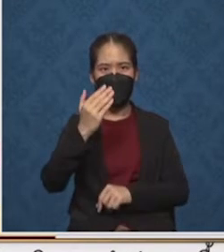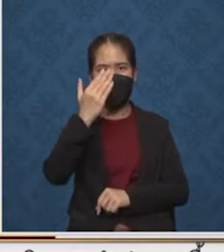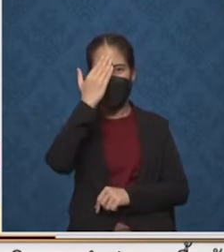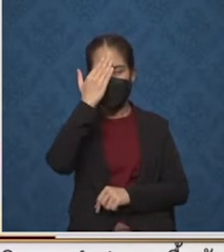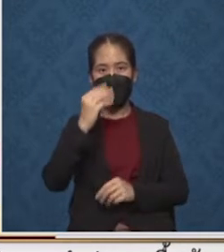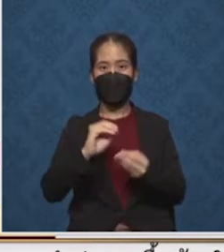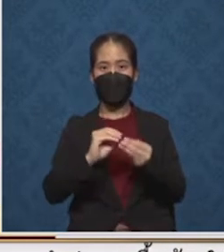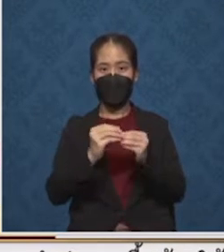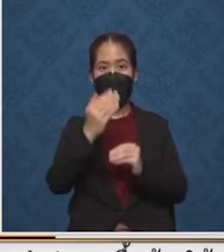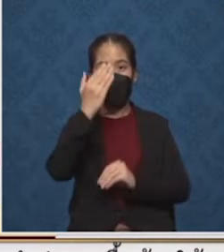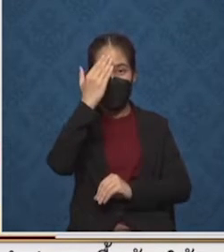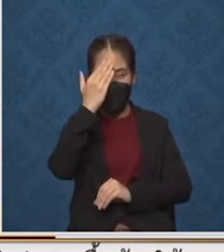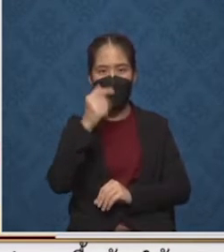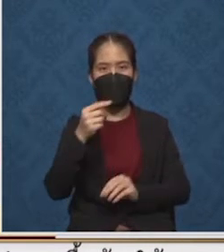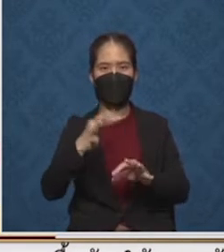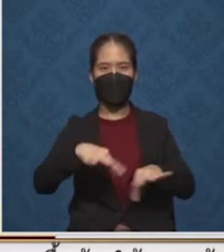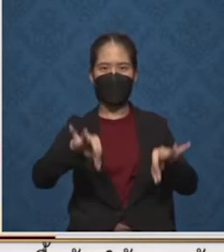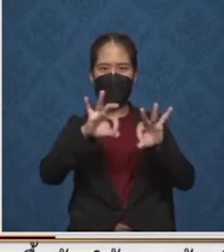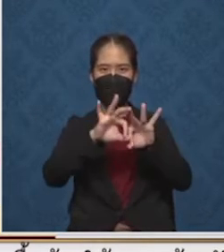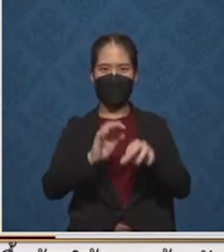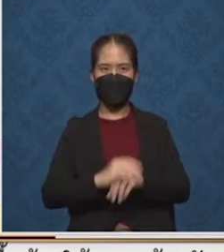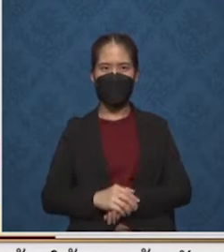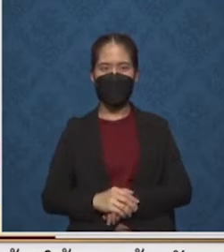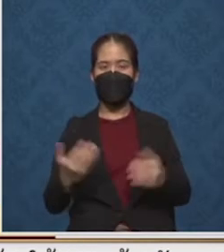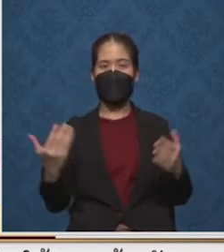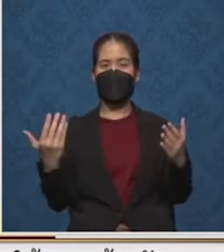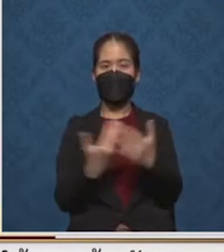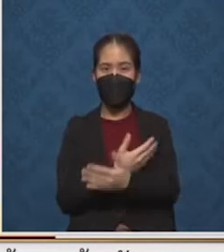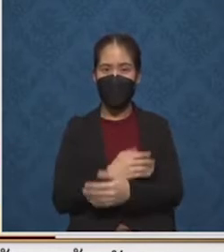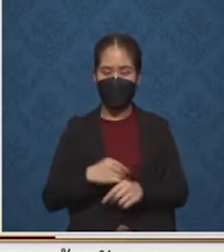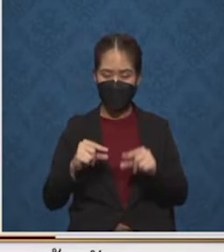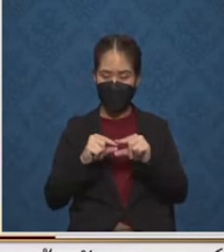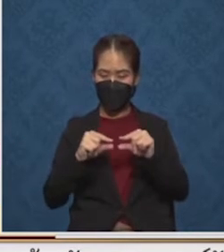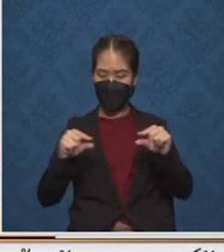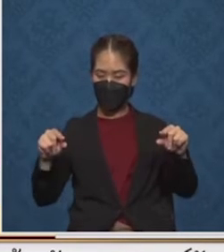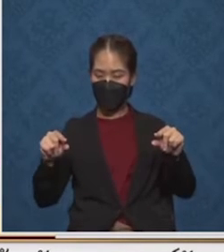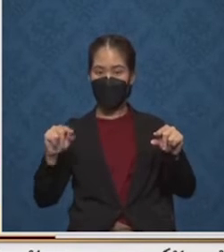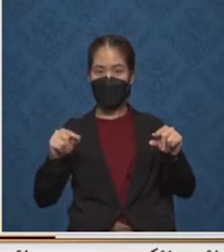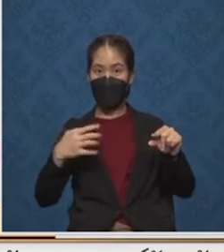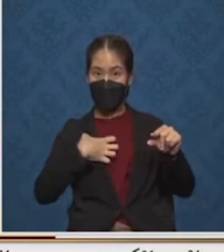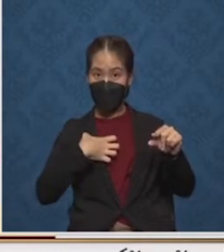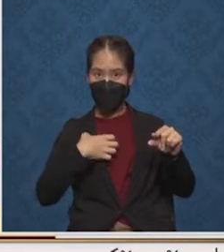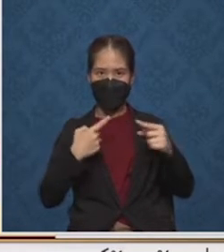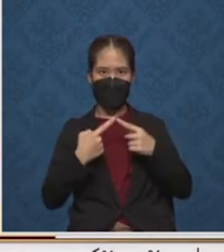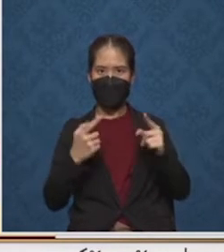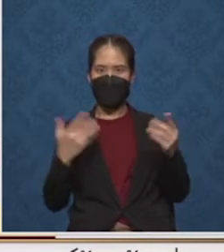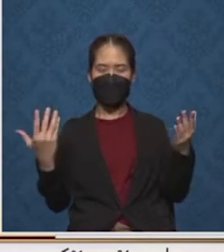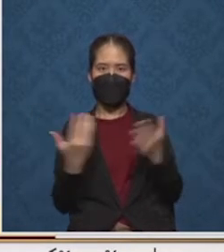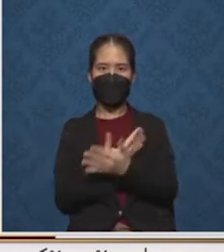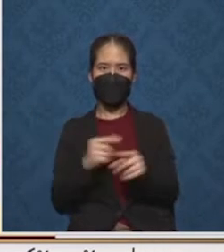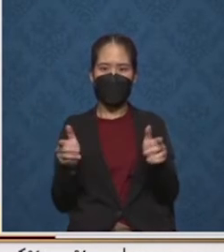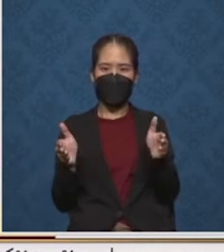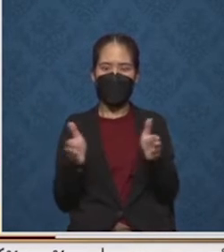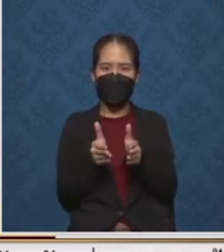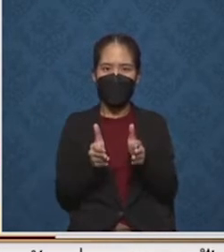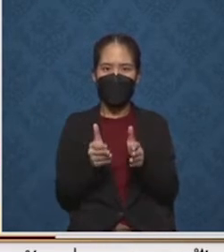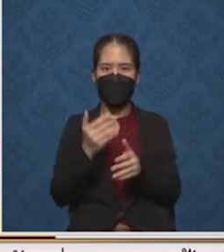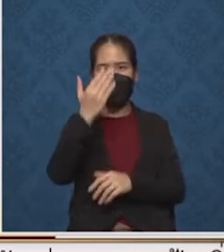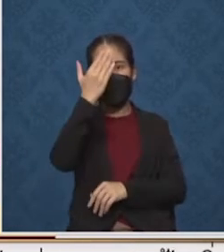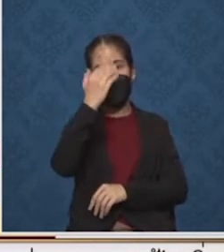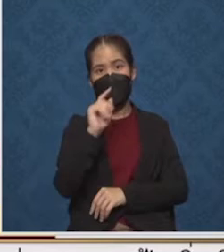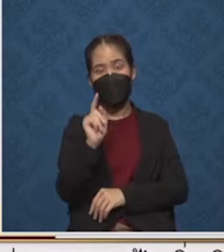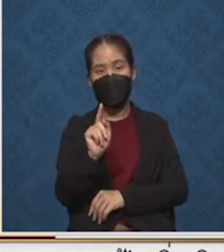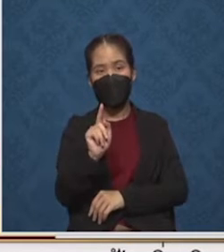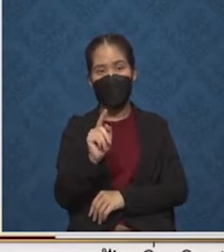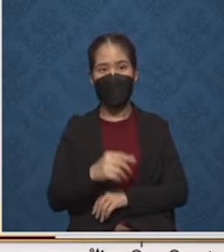เปลี่ยนก็ตามในการเปลี่ยนจับเนโซฟาเรนเจอร์เอาเป็นเลเซอร์เพราะอะไรครับก็เพราะอะไรครับ